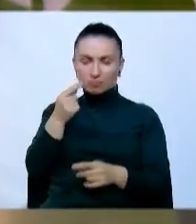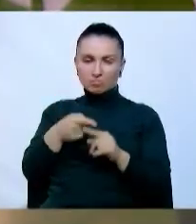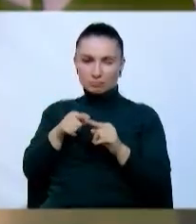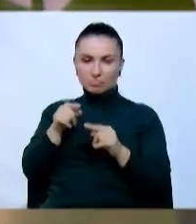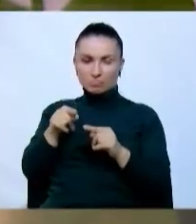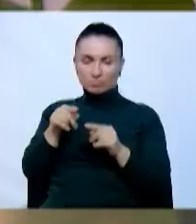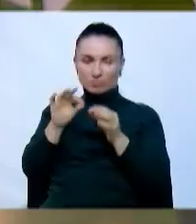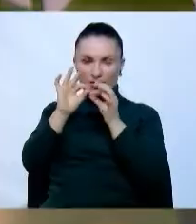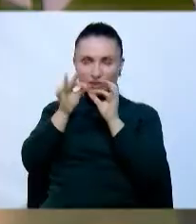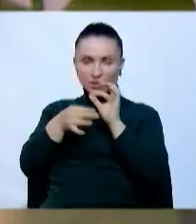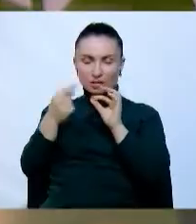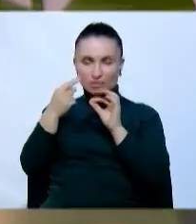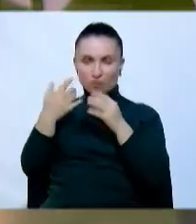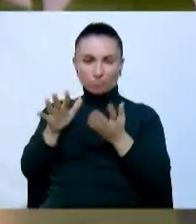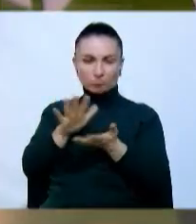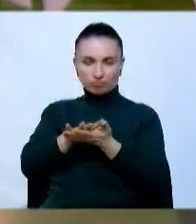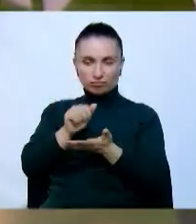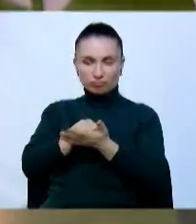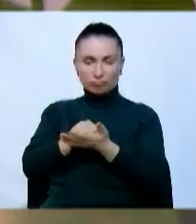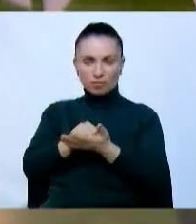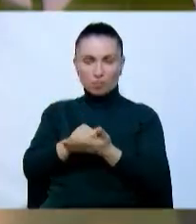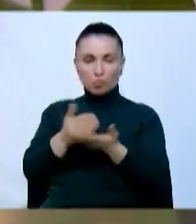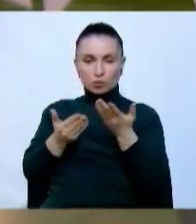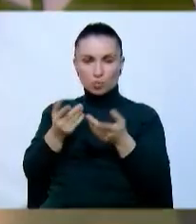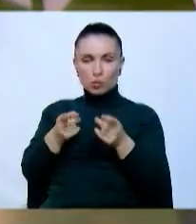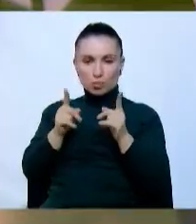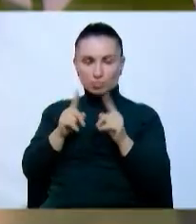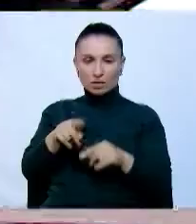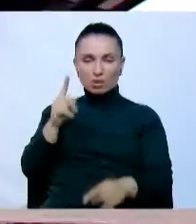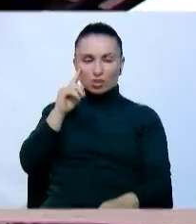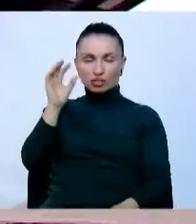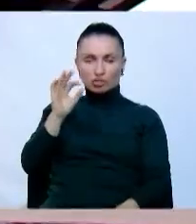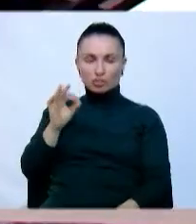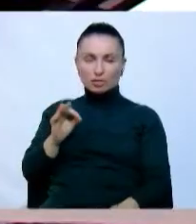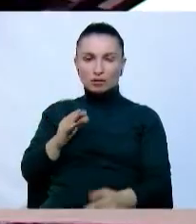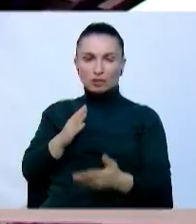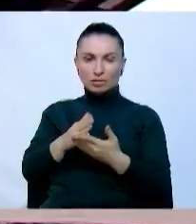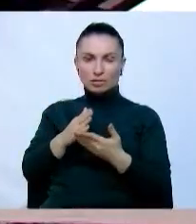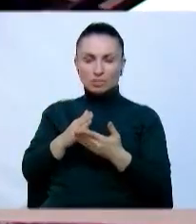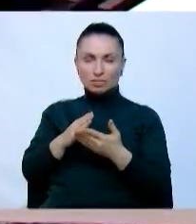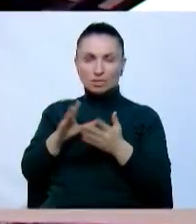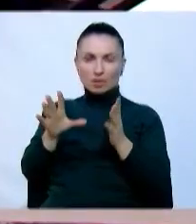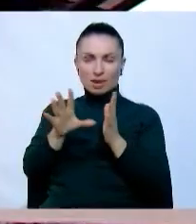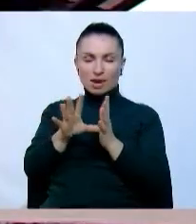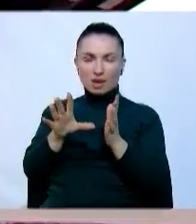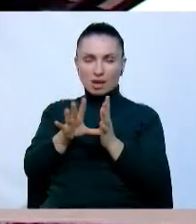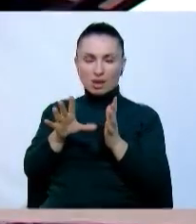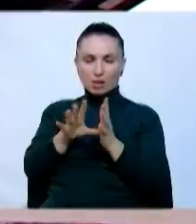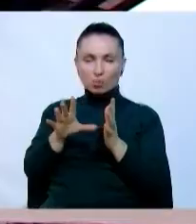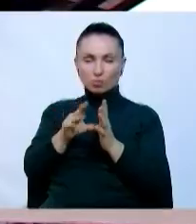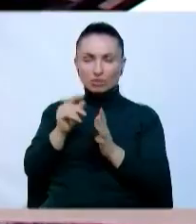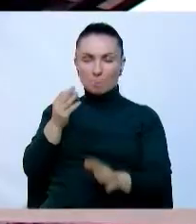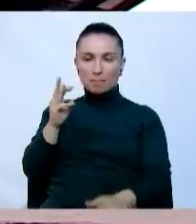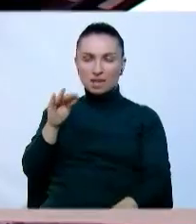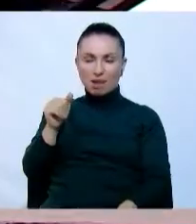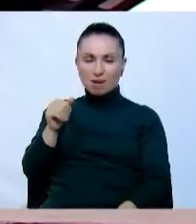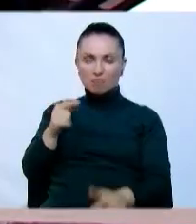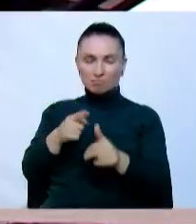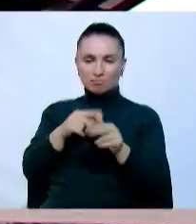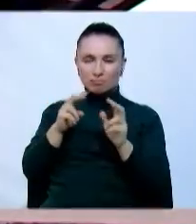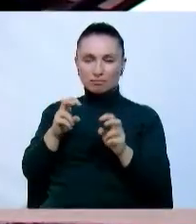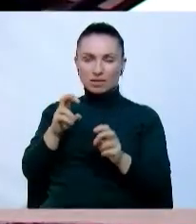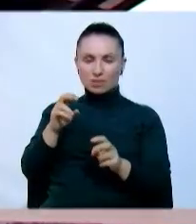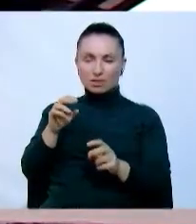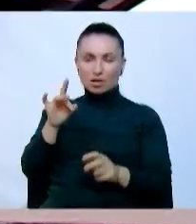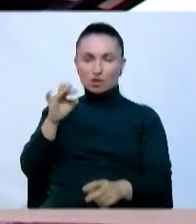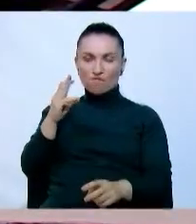უნდა, ქოვანა ზიანდება. თუმცა, ყველაზე ხშირი ეს გახდა გახლავთ ხოლმე ელექტროფთალმია, გახლავთ